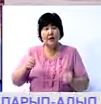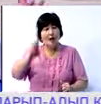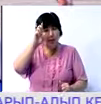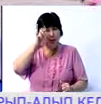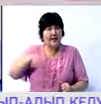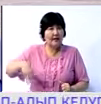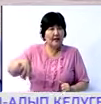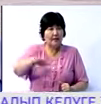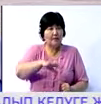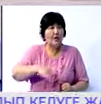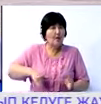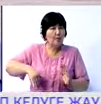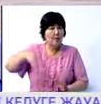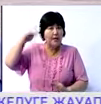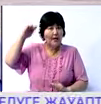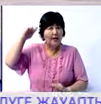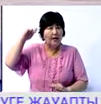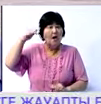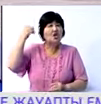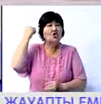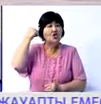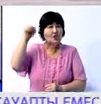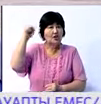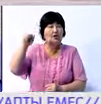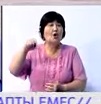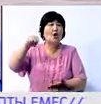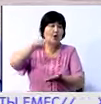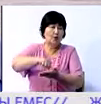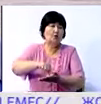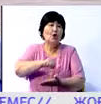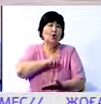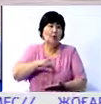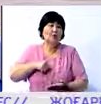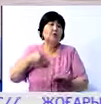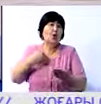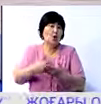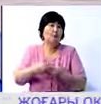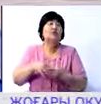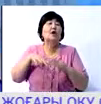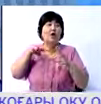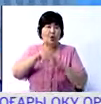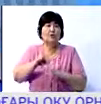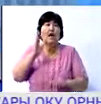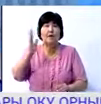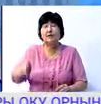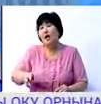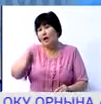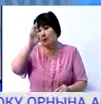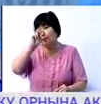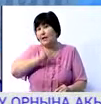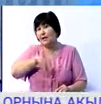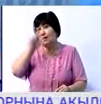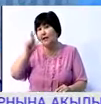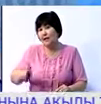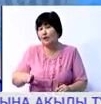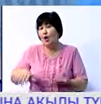Мемлекетімізді биік жетістіктерге көрсетуіне өз үлесімізді қосамыз деп сенім білдіремін. Мемлекеттік қызметші